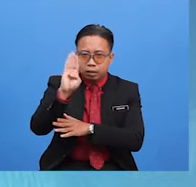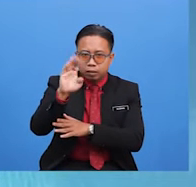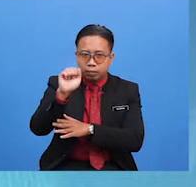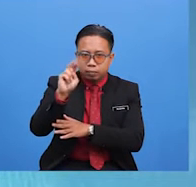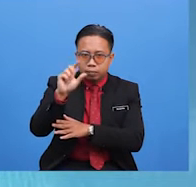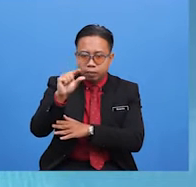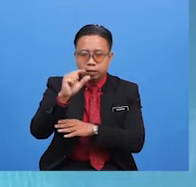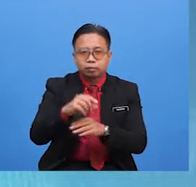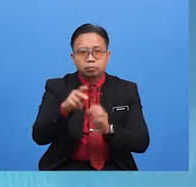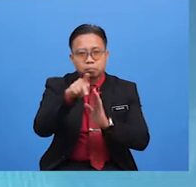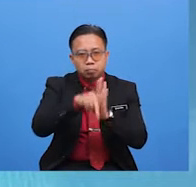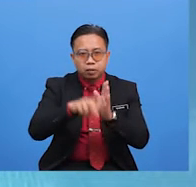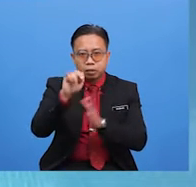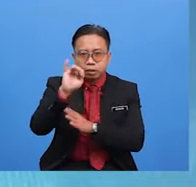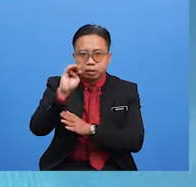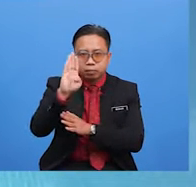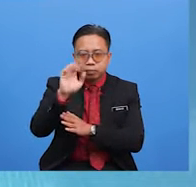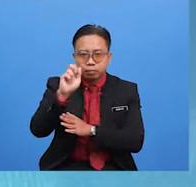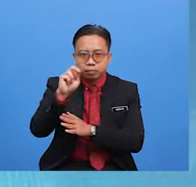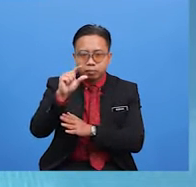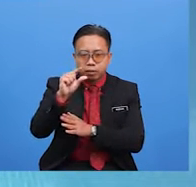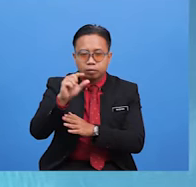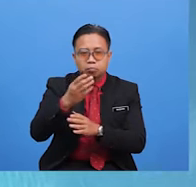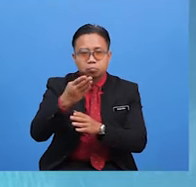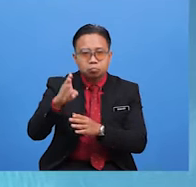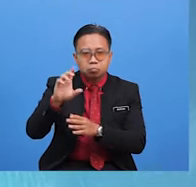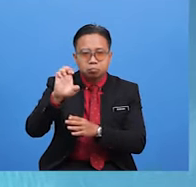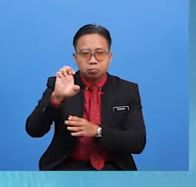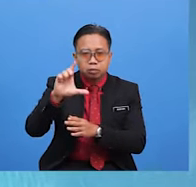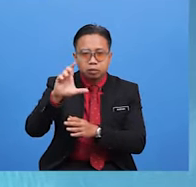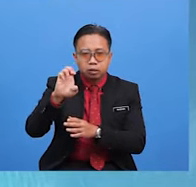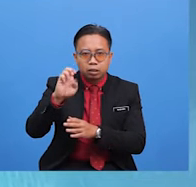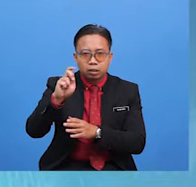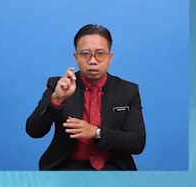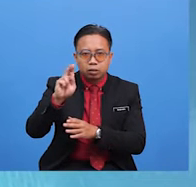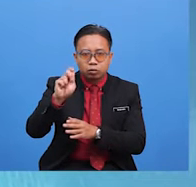penimbang elektronik atau neraca tuas untuk menimbang jisim.